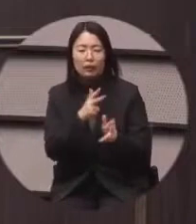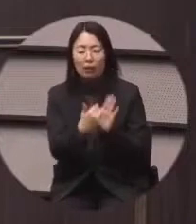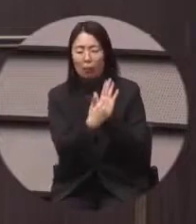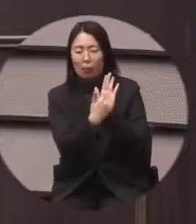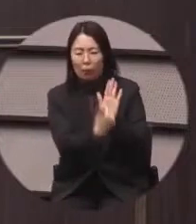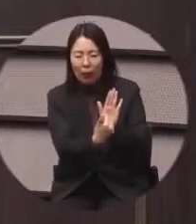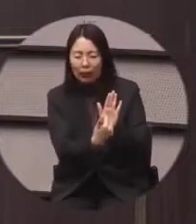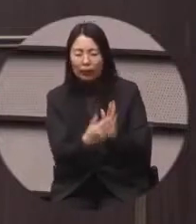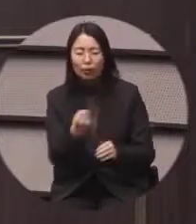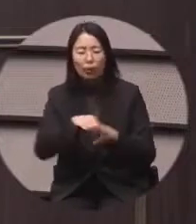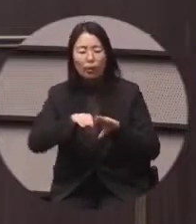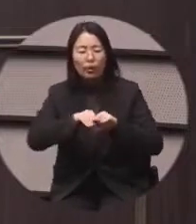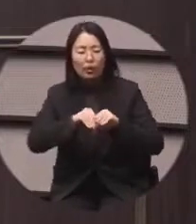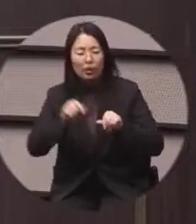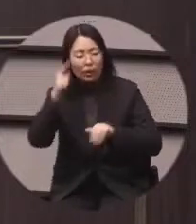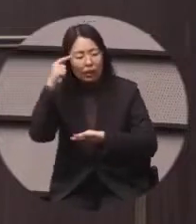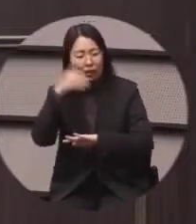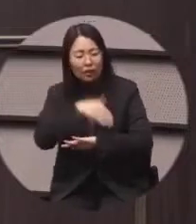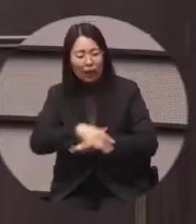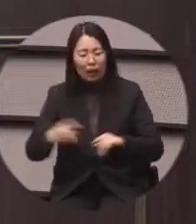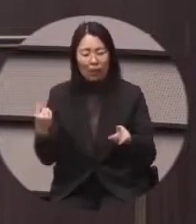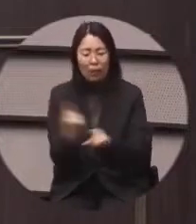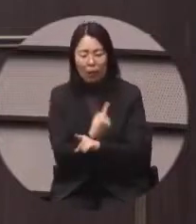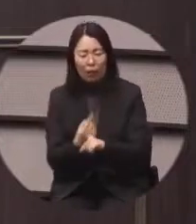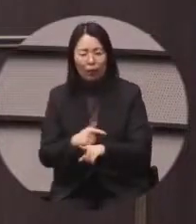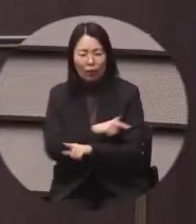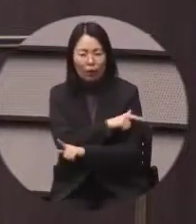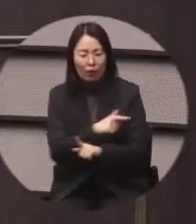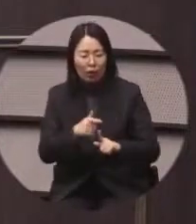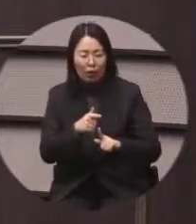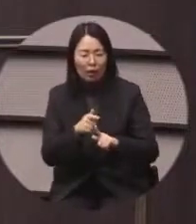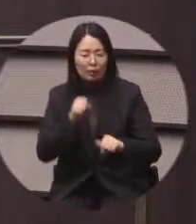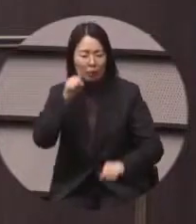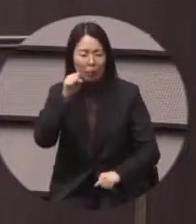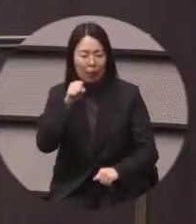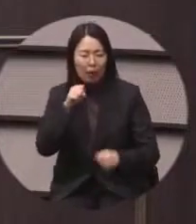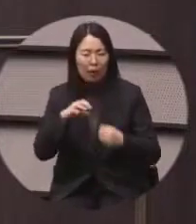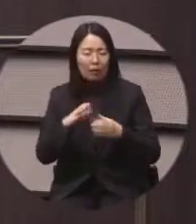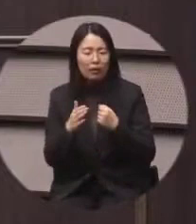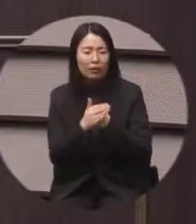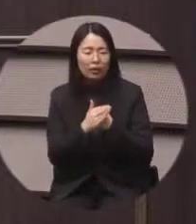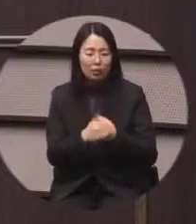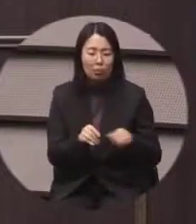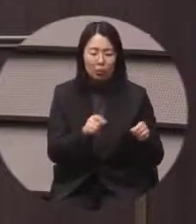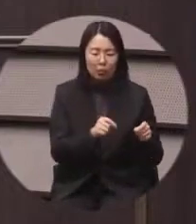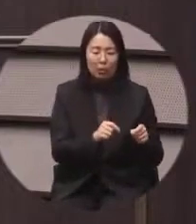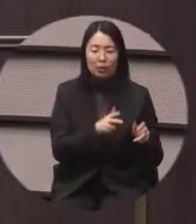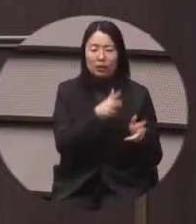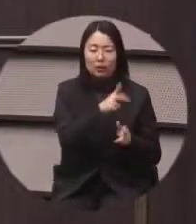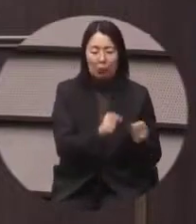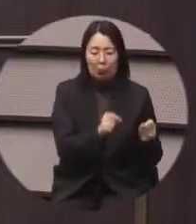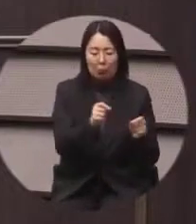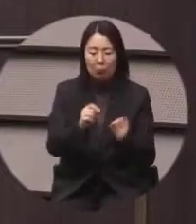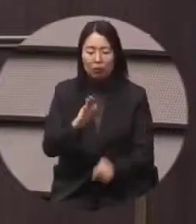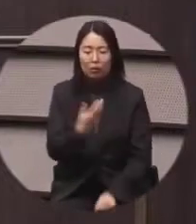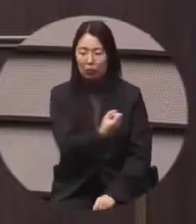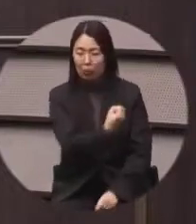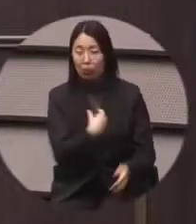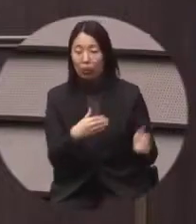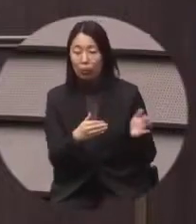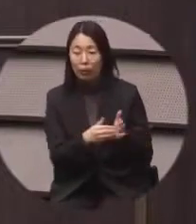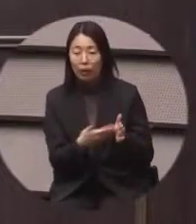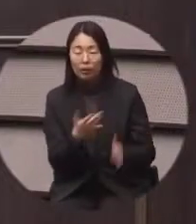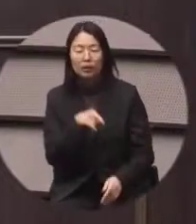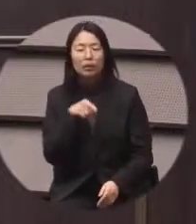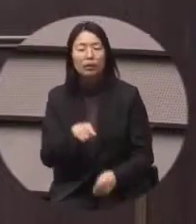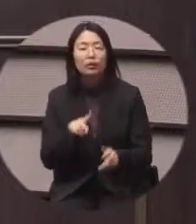문제, 토지 이용 계획안 변경 요청 등의 사유로 사업이 지연되었다고 합니다. 이러한 사유는 도시개발사업